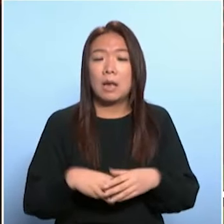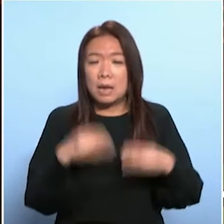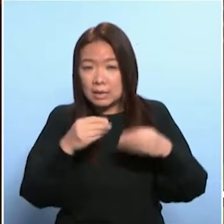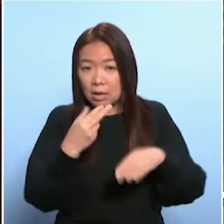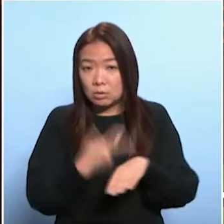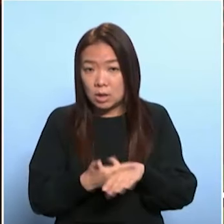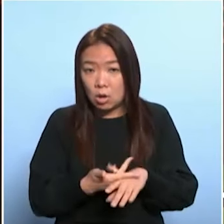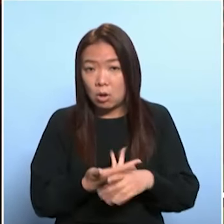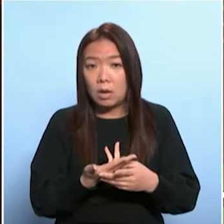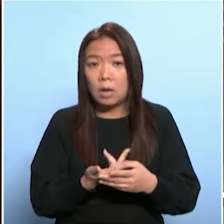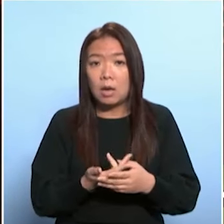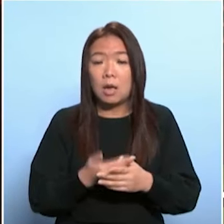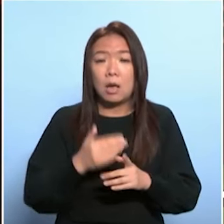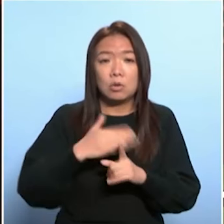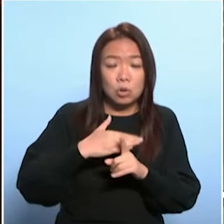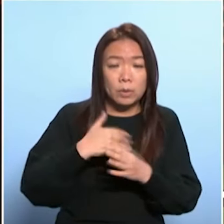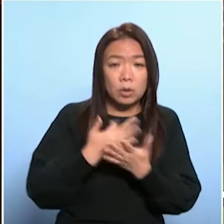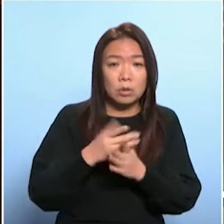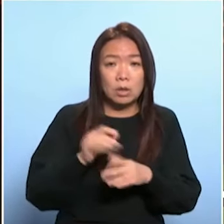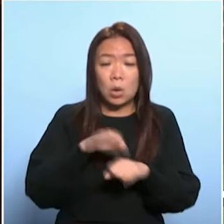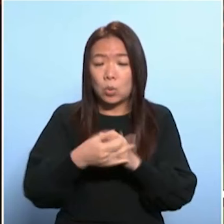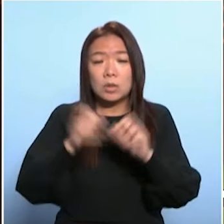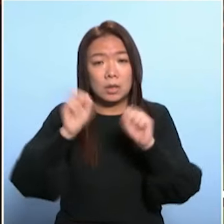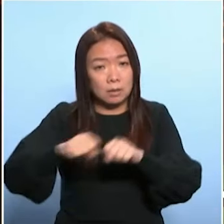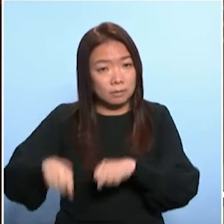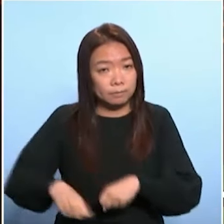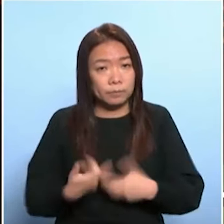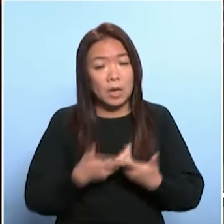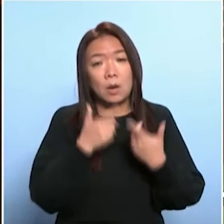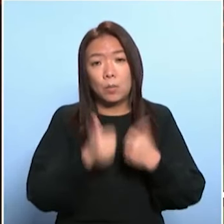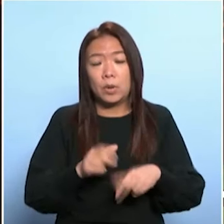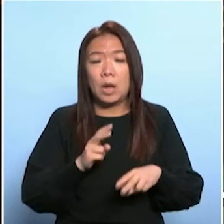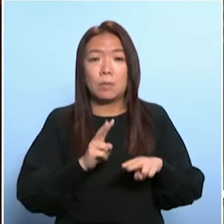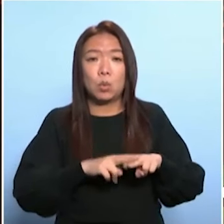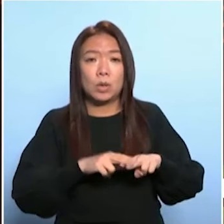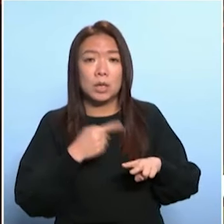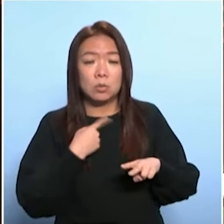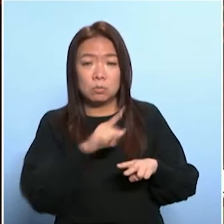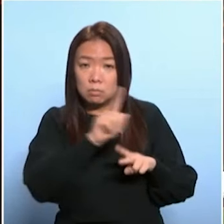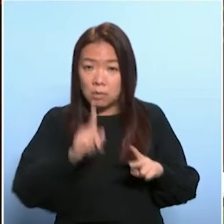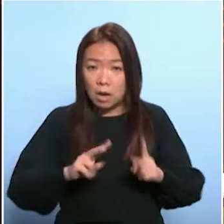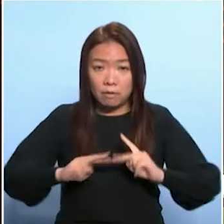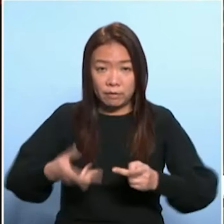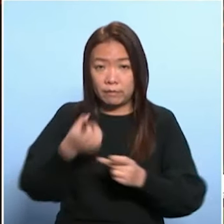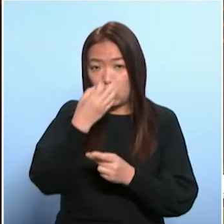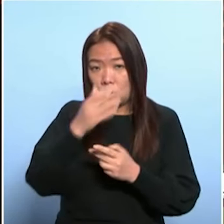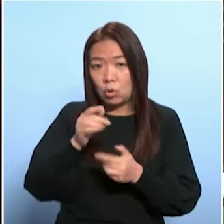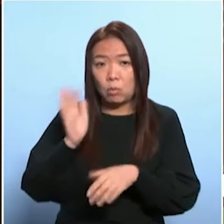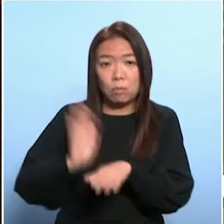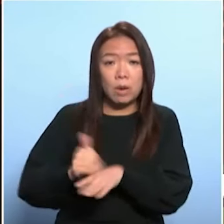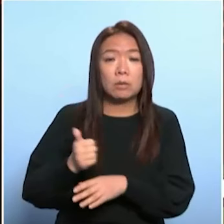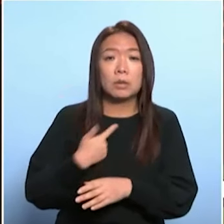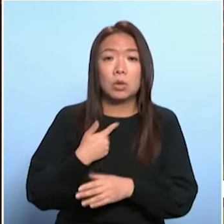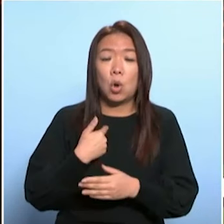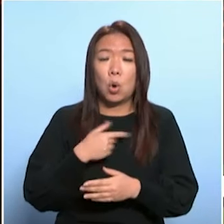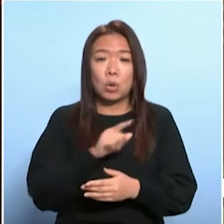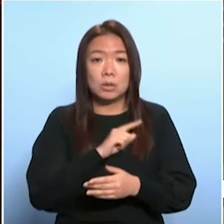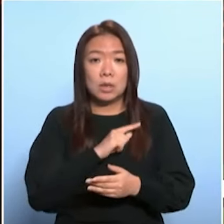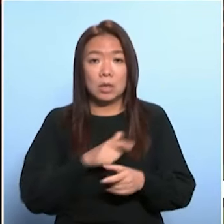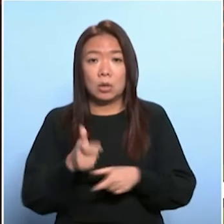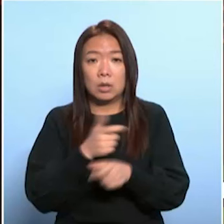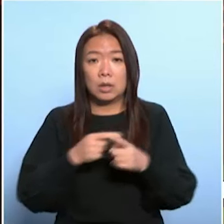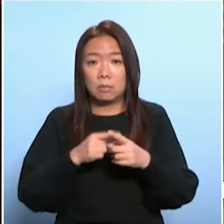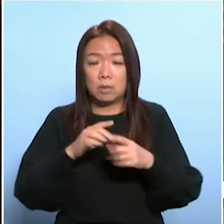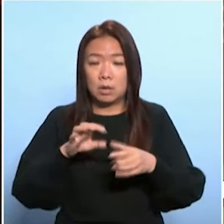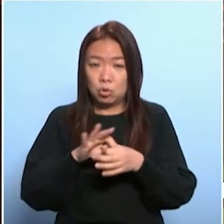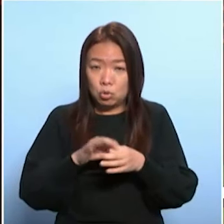平都備受國際肯定，應該是配合國家所需，發揮香港所長。本人和經民聯都